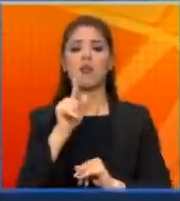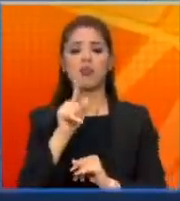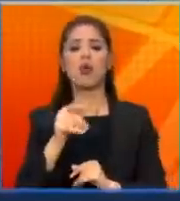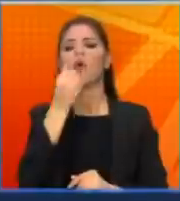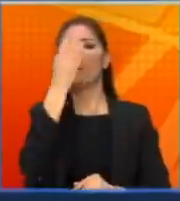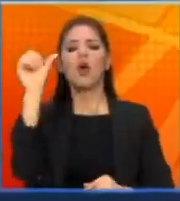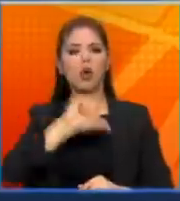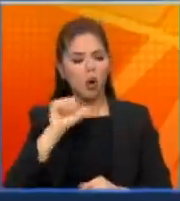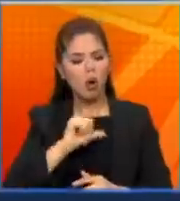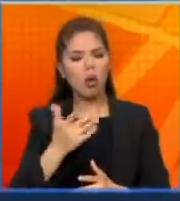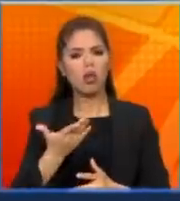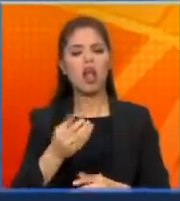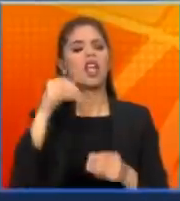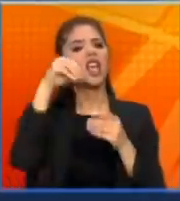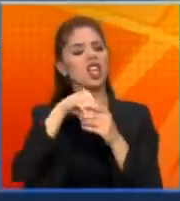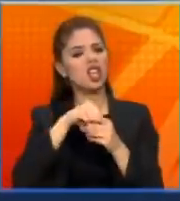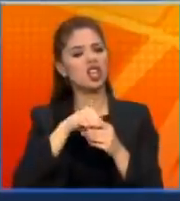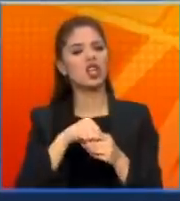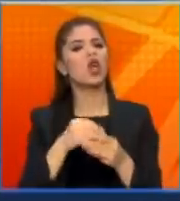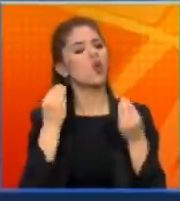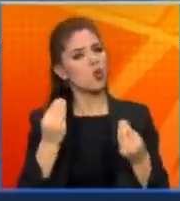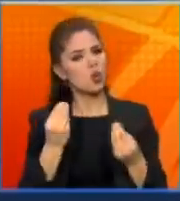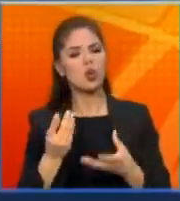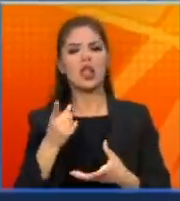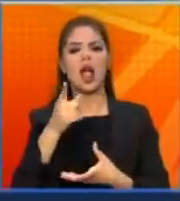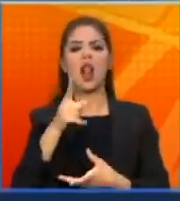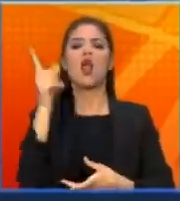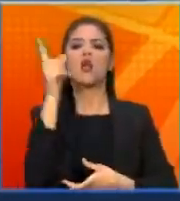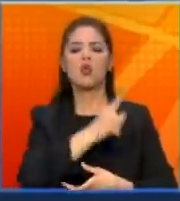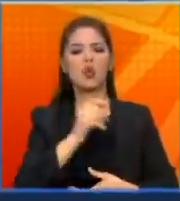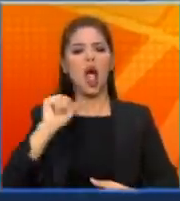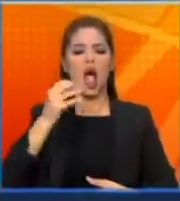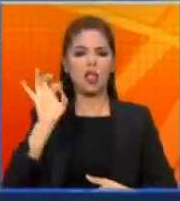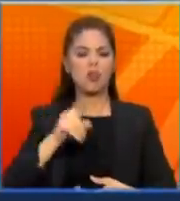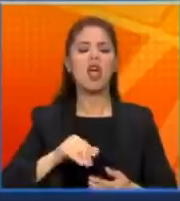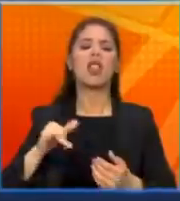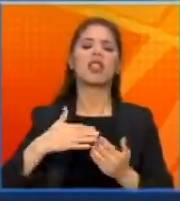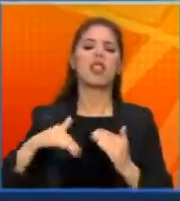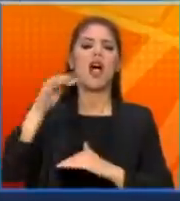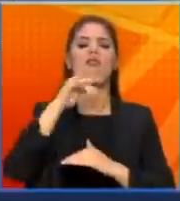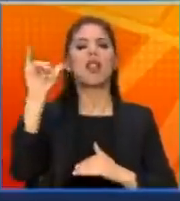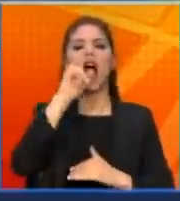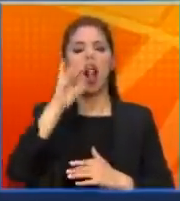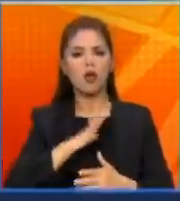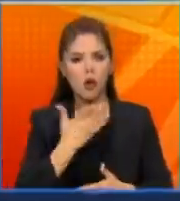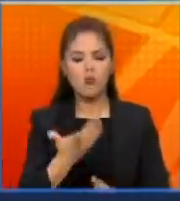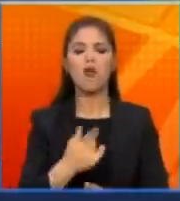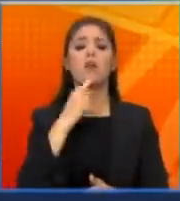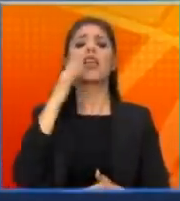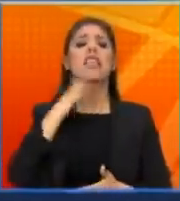Kolonya içeriği iyi olan, %60'ın üstünde alkol içeriği olan kolonyaları kullanabilirsiniz. Ama